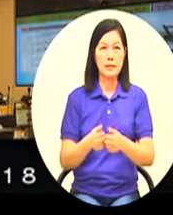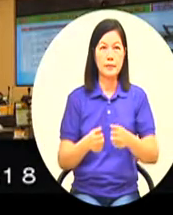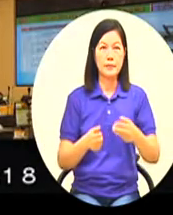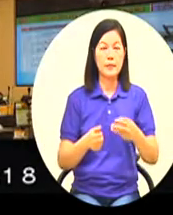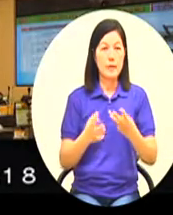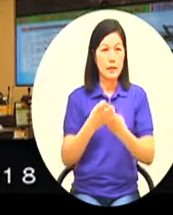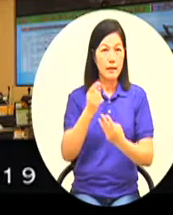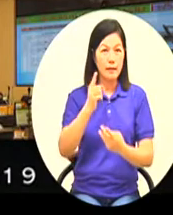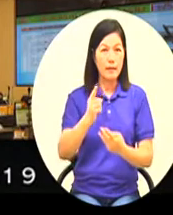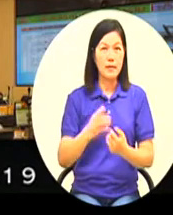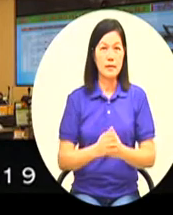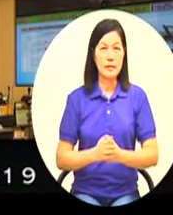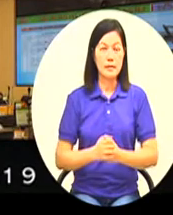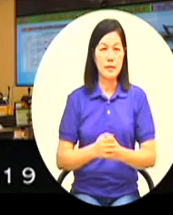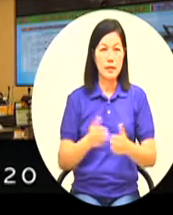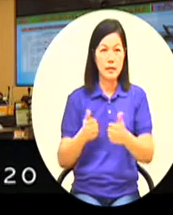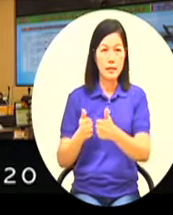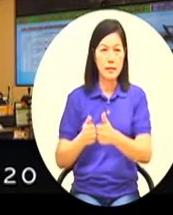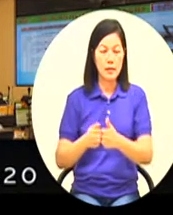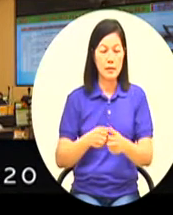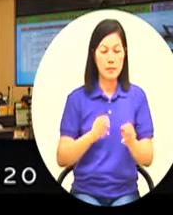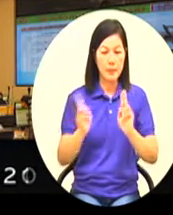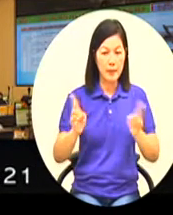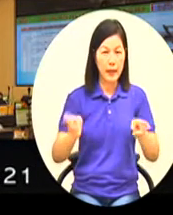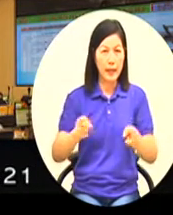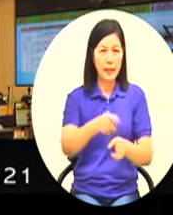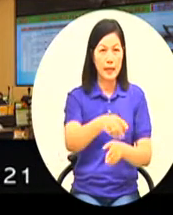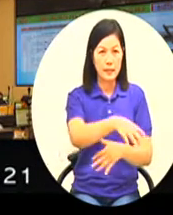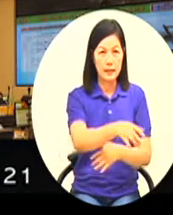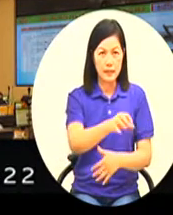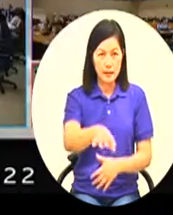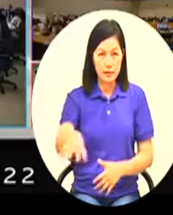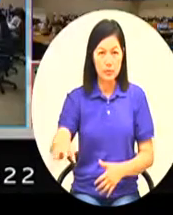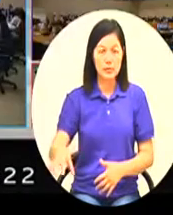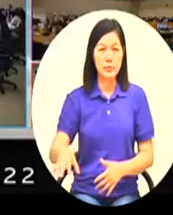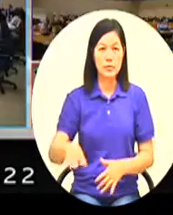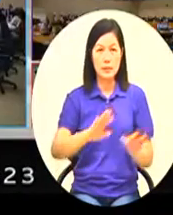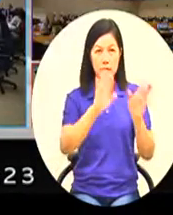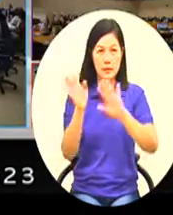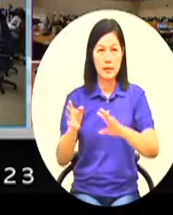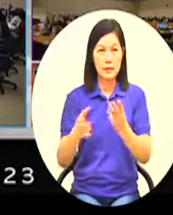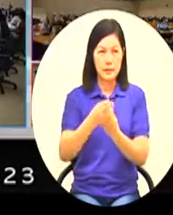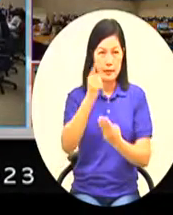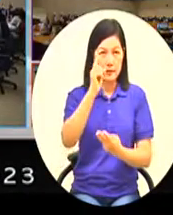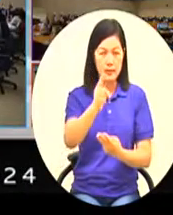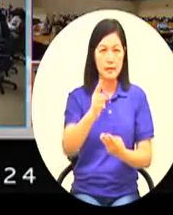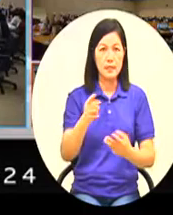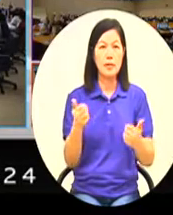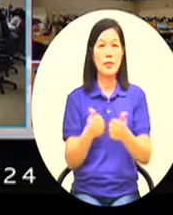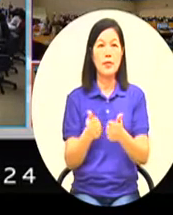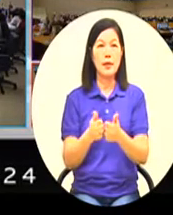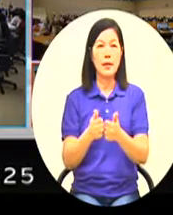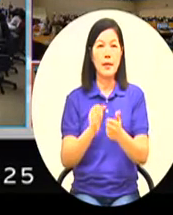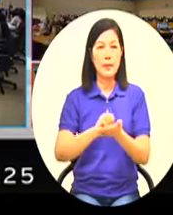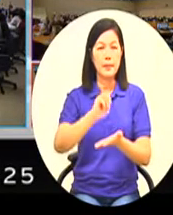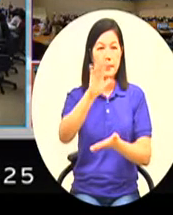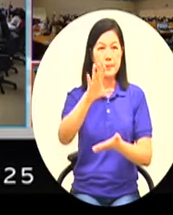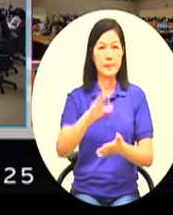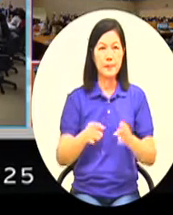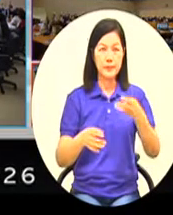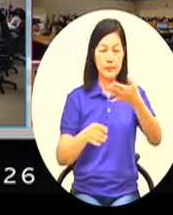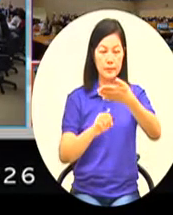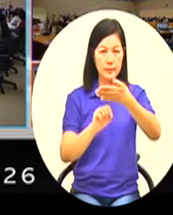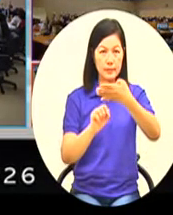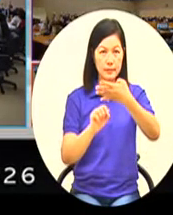协助督促各单位防汛准备的情形。本市3-1汇报，以四月份